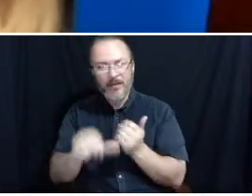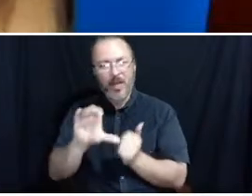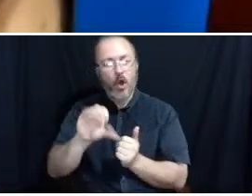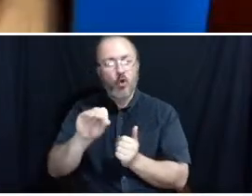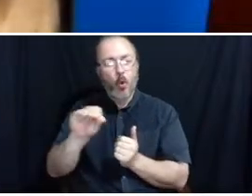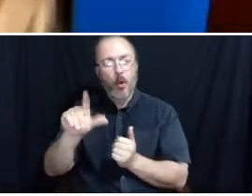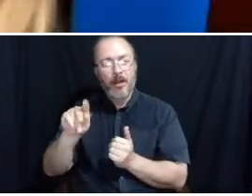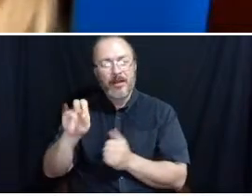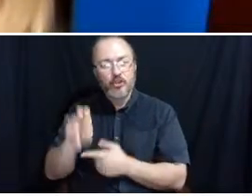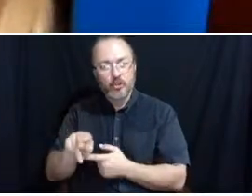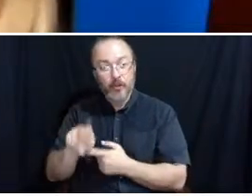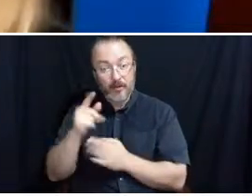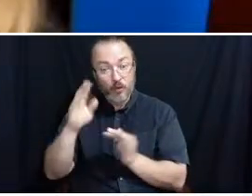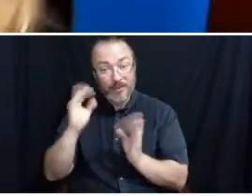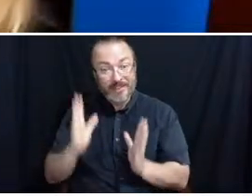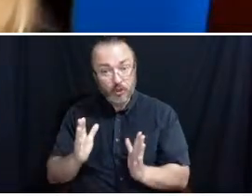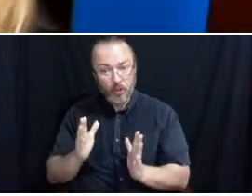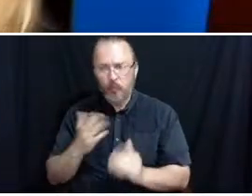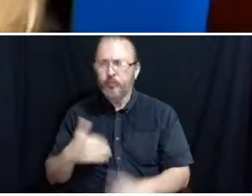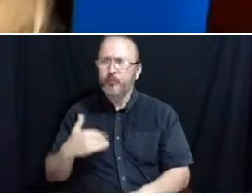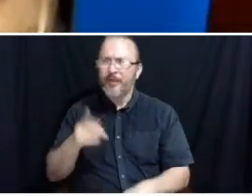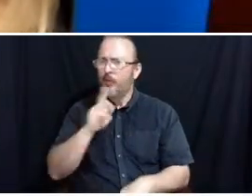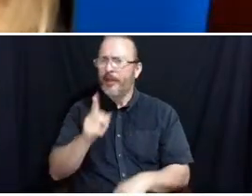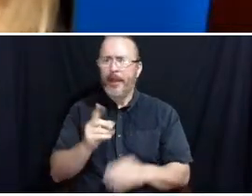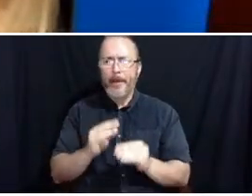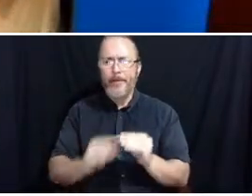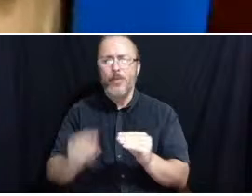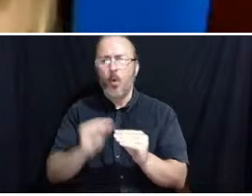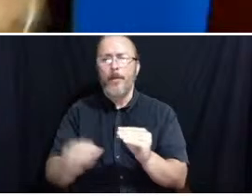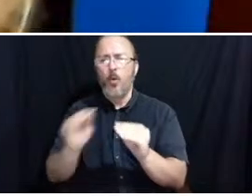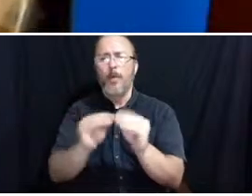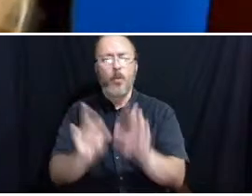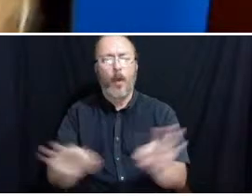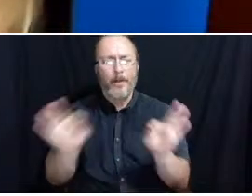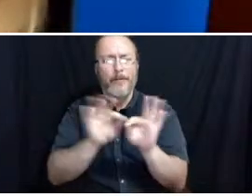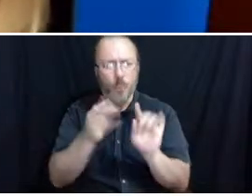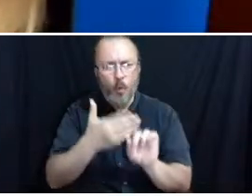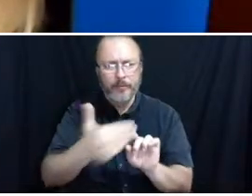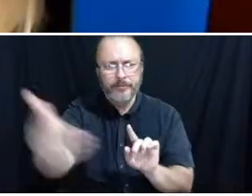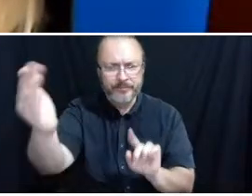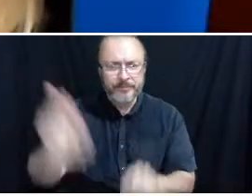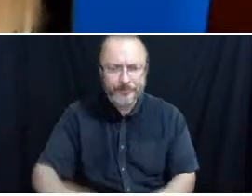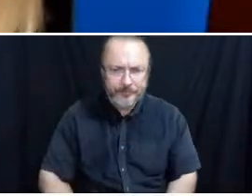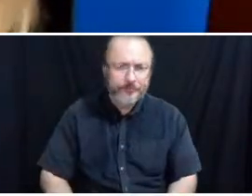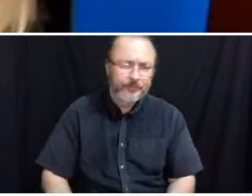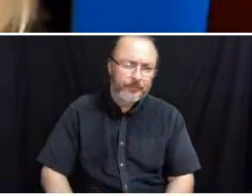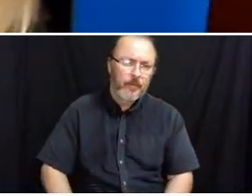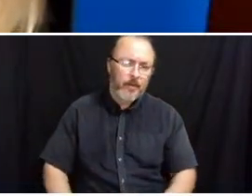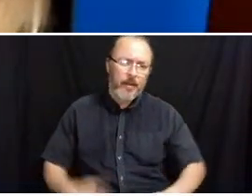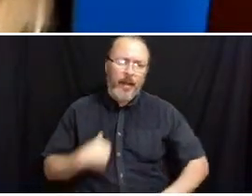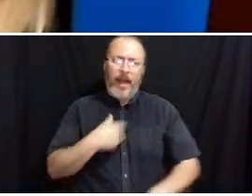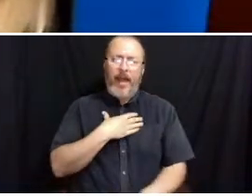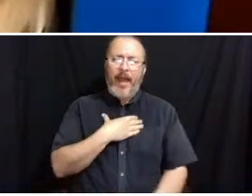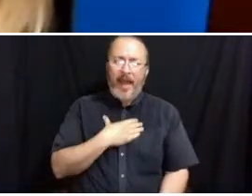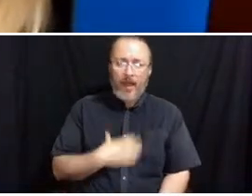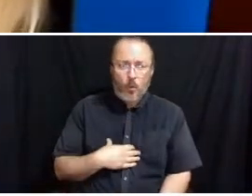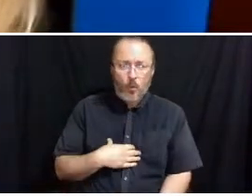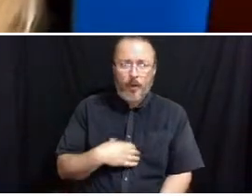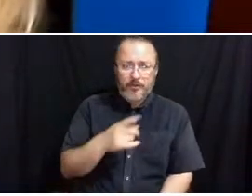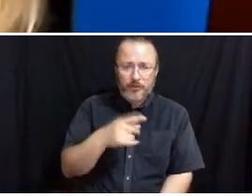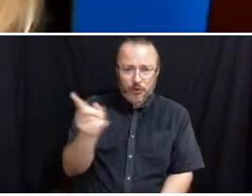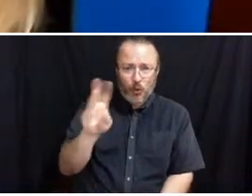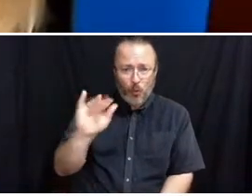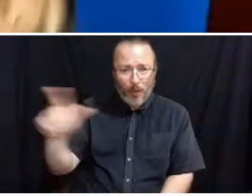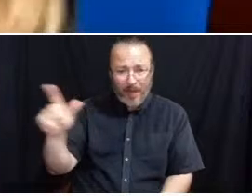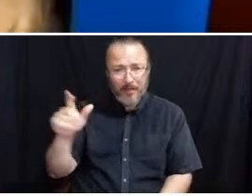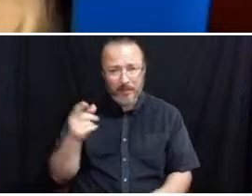C'est un programme phare sur les enseignants et ce programme ne cessera de prendre de l'importance à l'avenir. Je vous souhaite plein succès lors